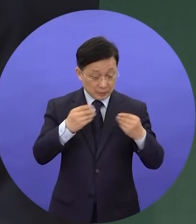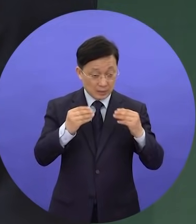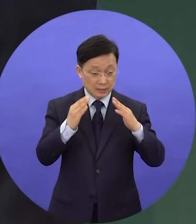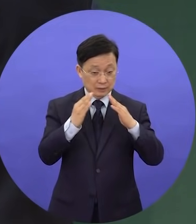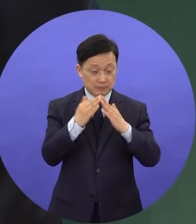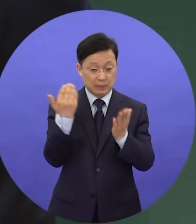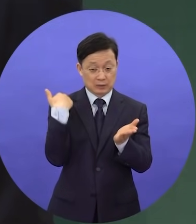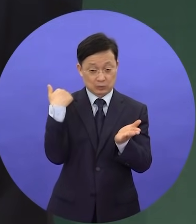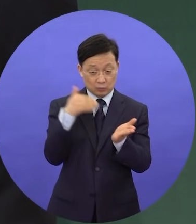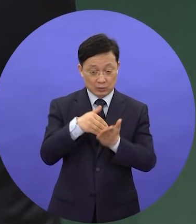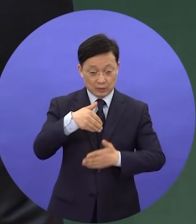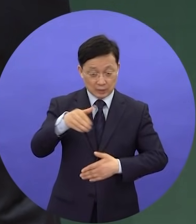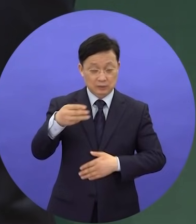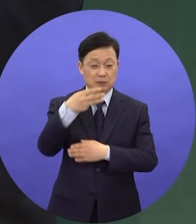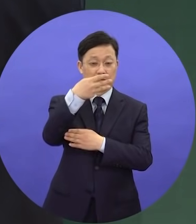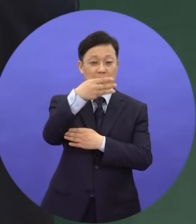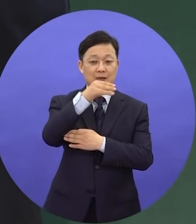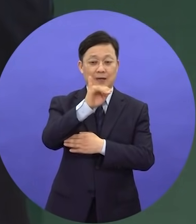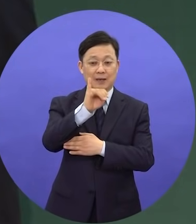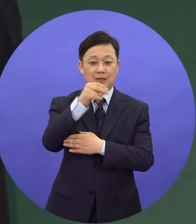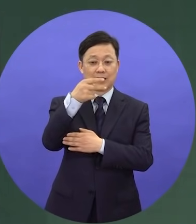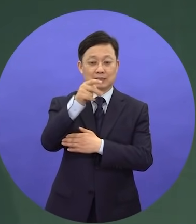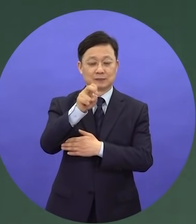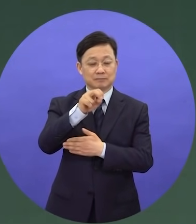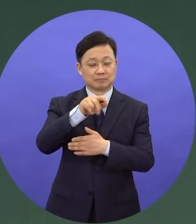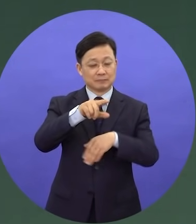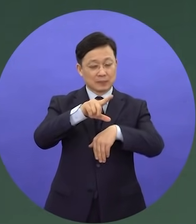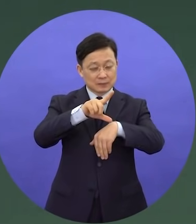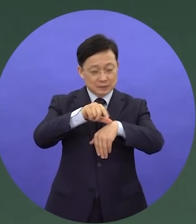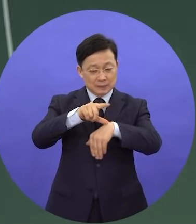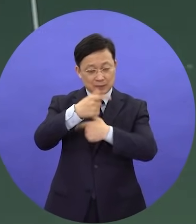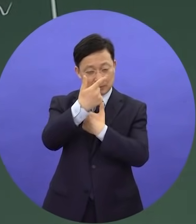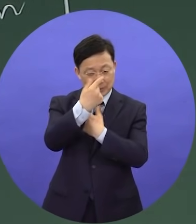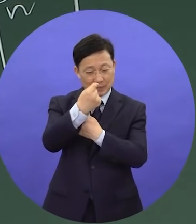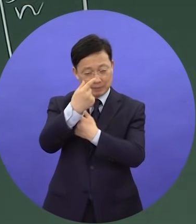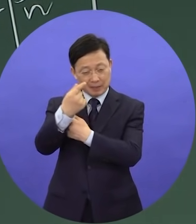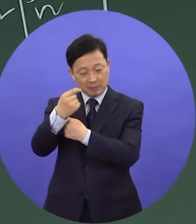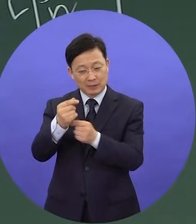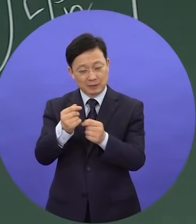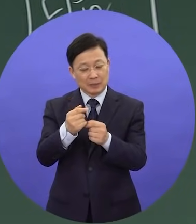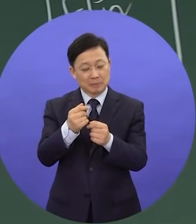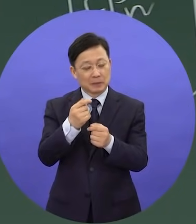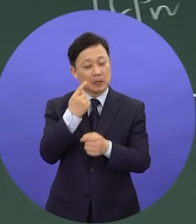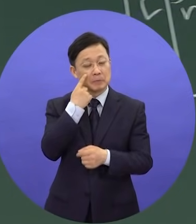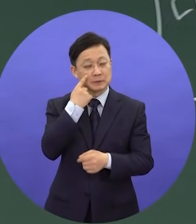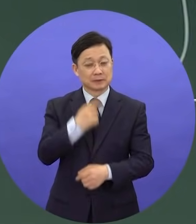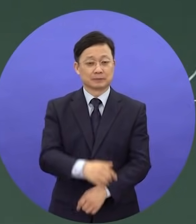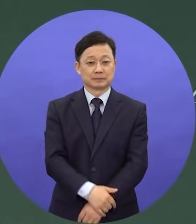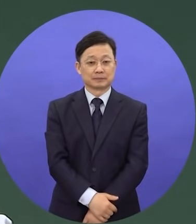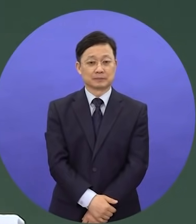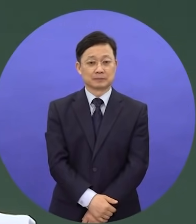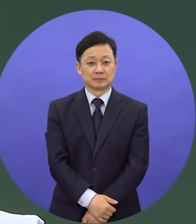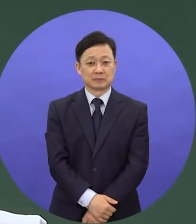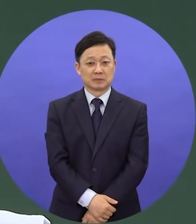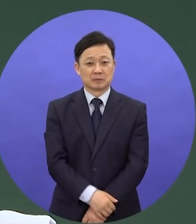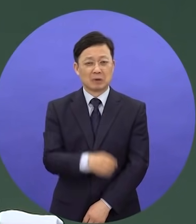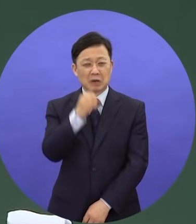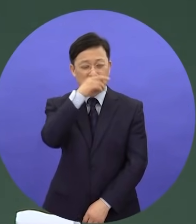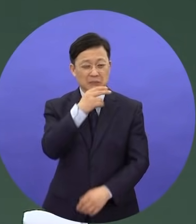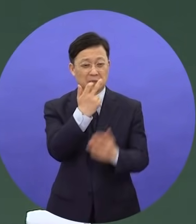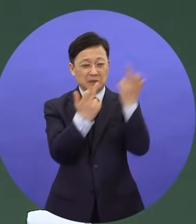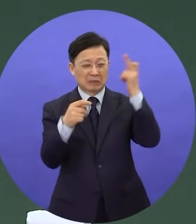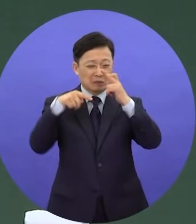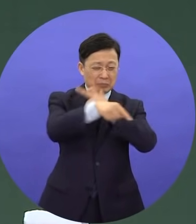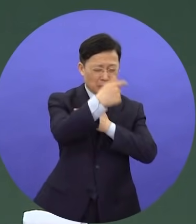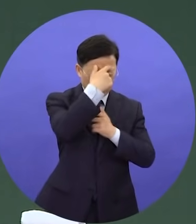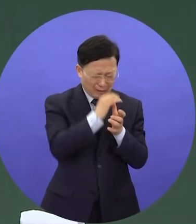3 days, even when you go home, you know what kind of rhythm you must find. 삼기도를 한번 하고 어디 기도하고 집에 가라 이 말이 아니요. 리듬을